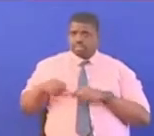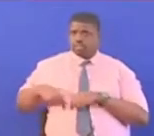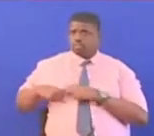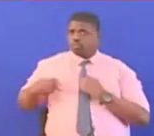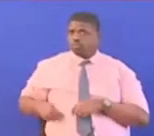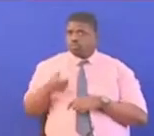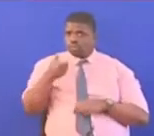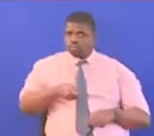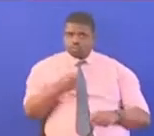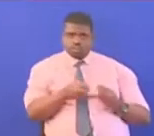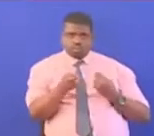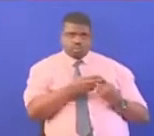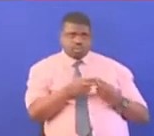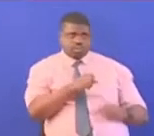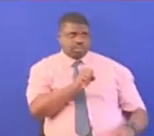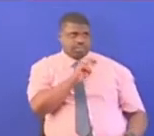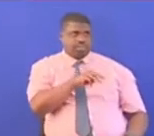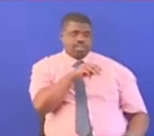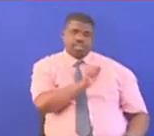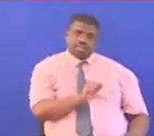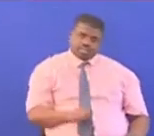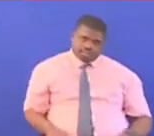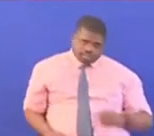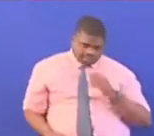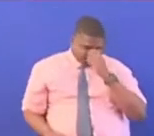wangu nimpongeze Dr. Samia Suluhu Hassan